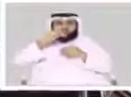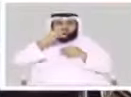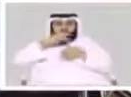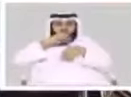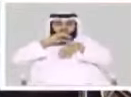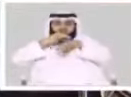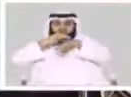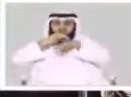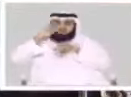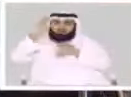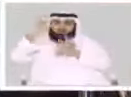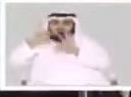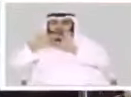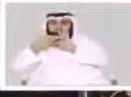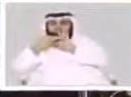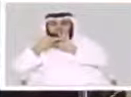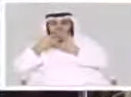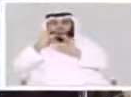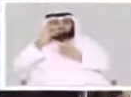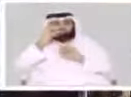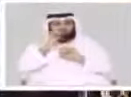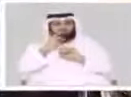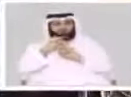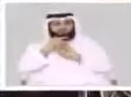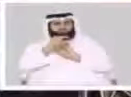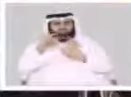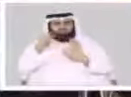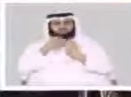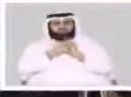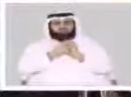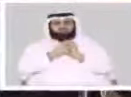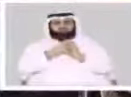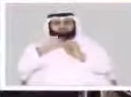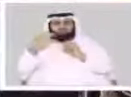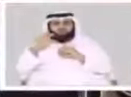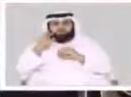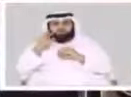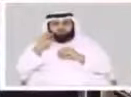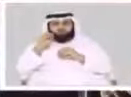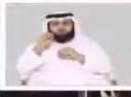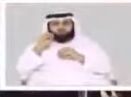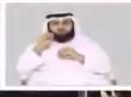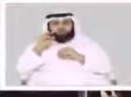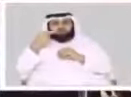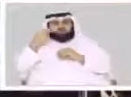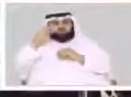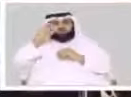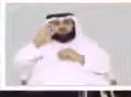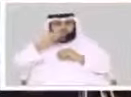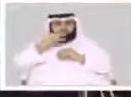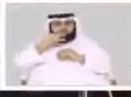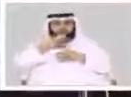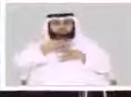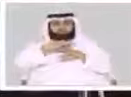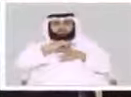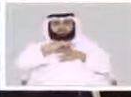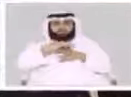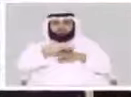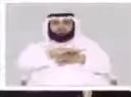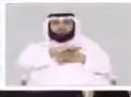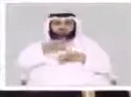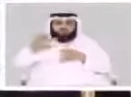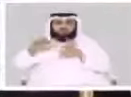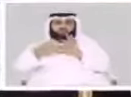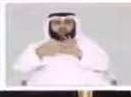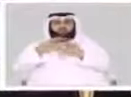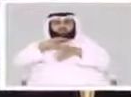وبين ربه. هناك جزء آخر في الصورة، وهو العهد والعقد الذي بين الإنسان وبين بقية